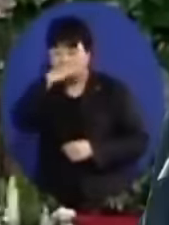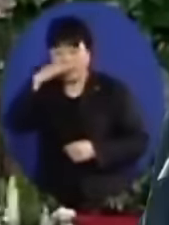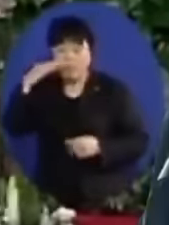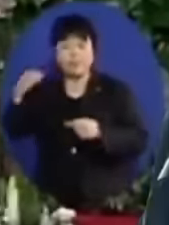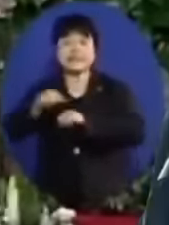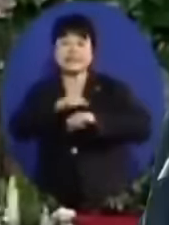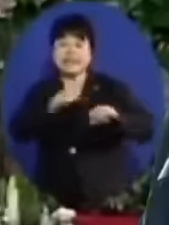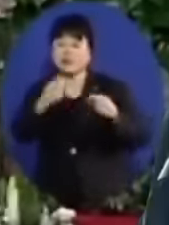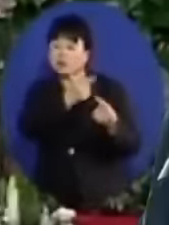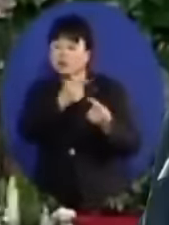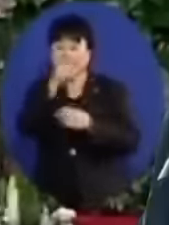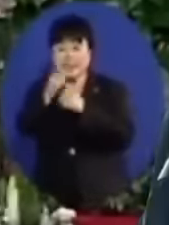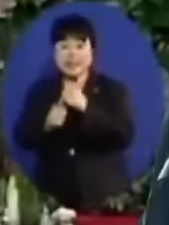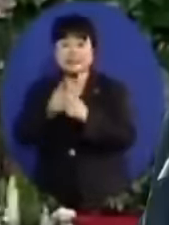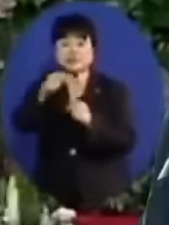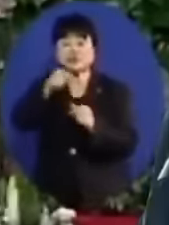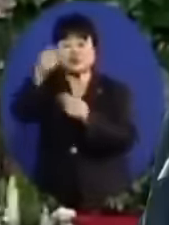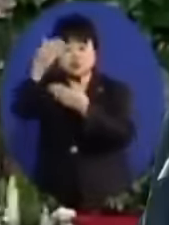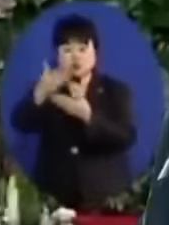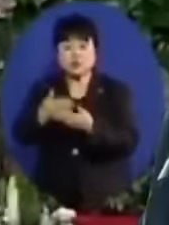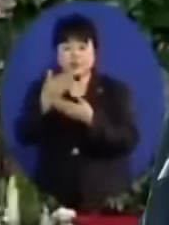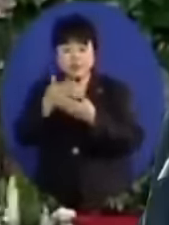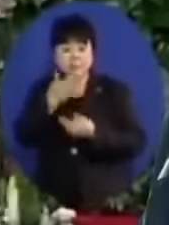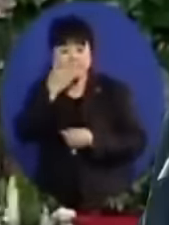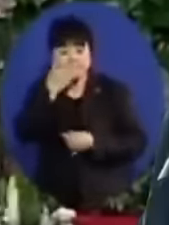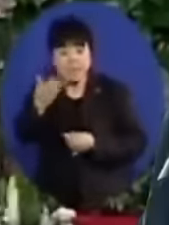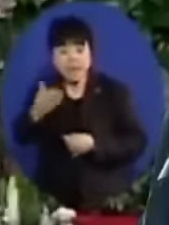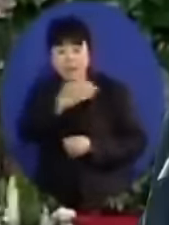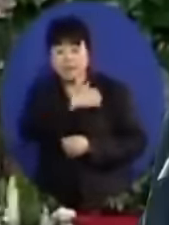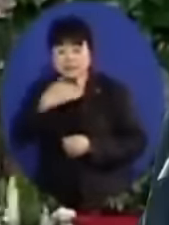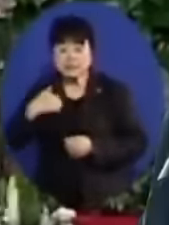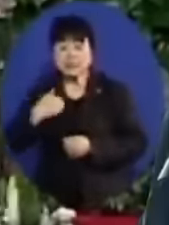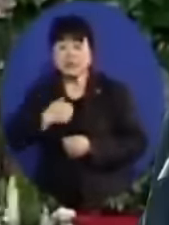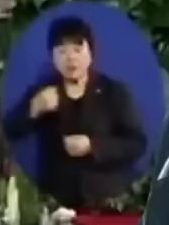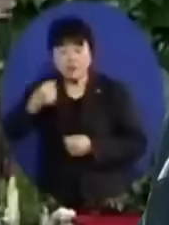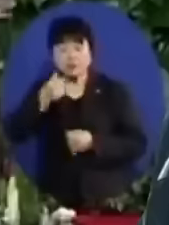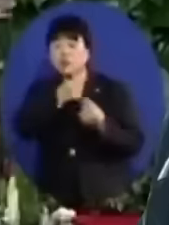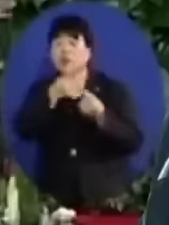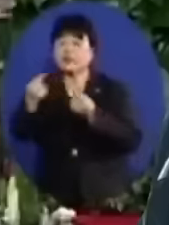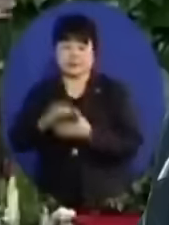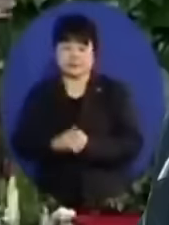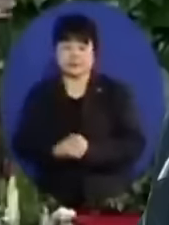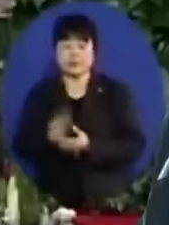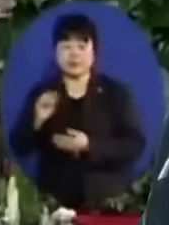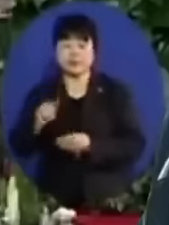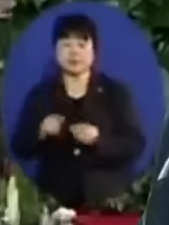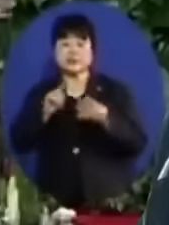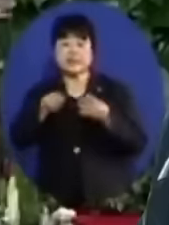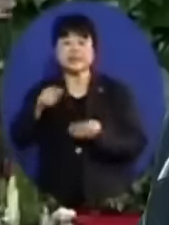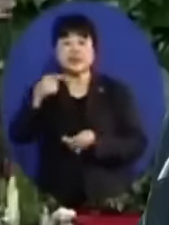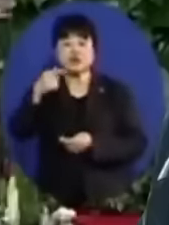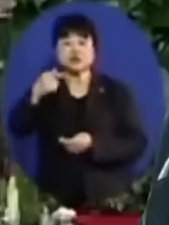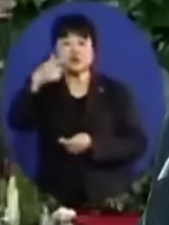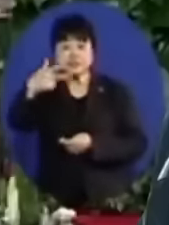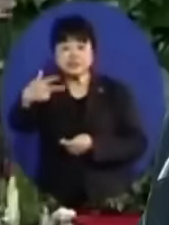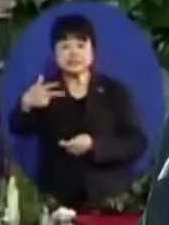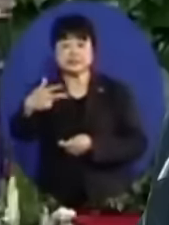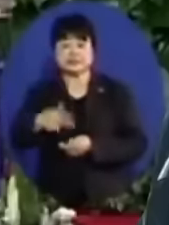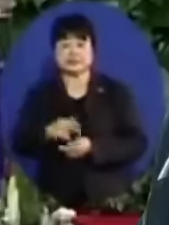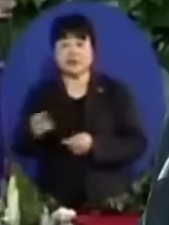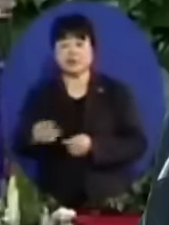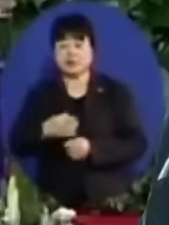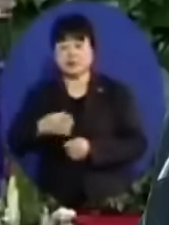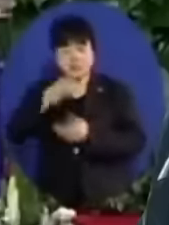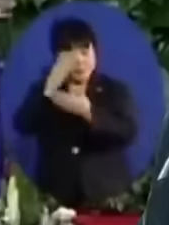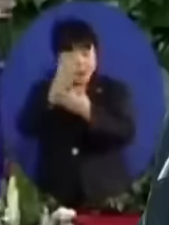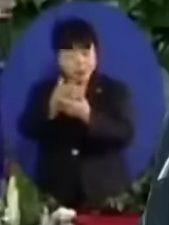하는 것이고 하나님의 구원을 받을 수 있는 자격을 획득하는 것입니다. 빌립보서 4장 6절로 7절에도 아무것도